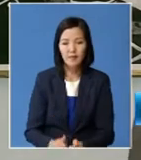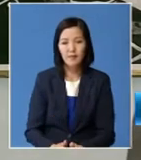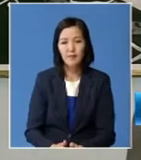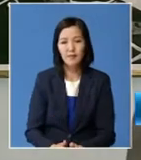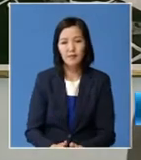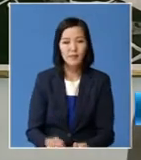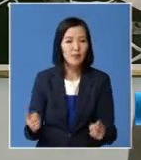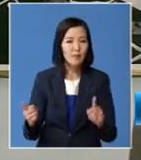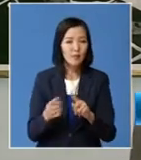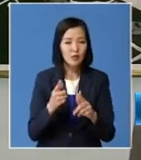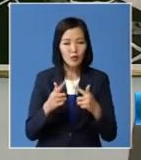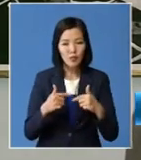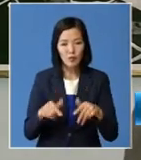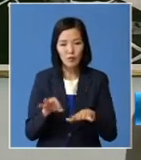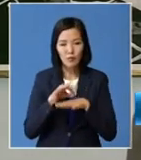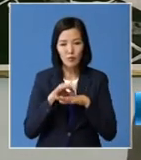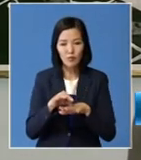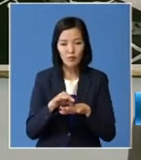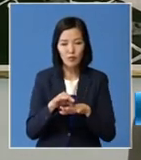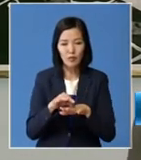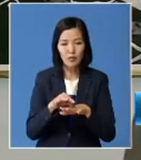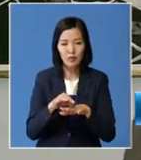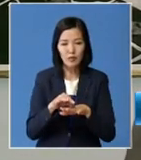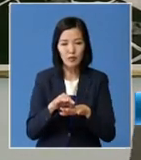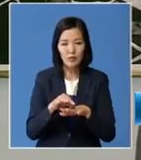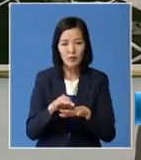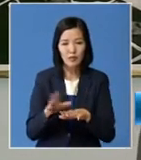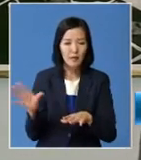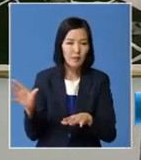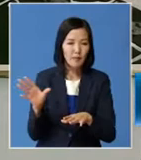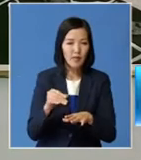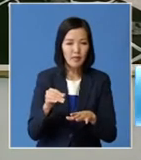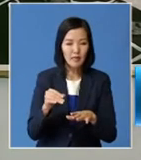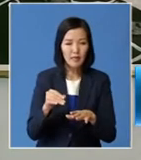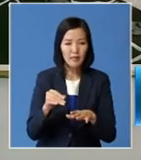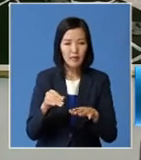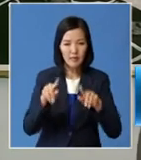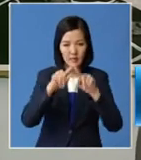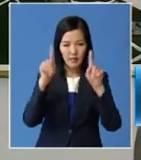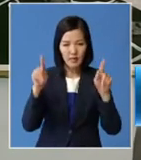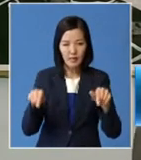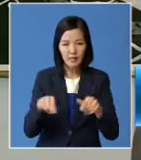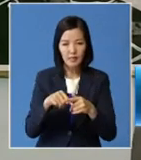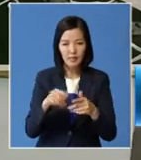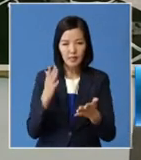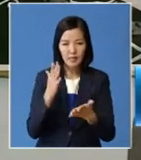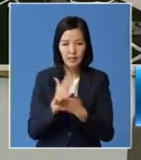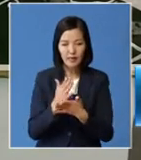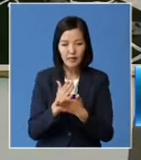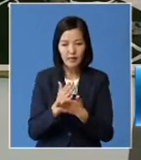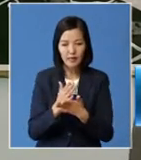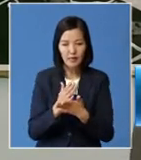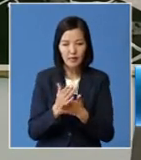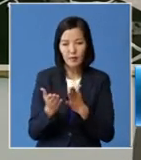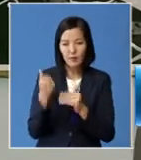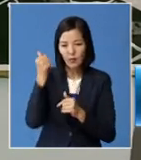Тұңғыш рет өткізіліп отырғандықтан бұл жерде соншалықты көп жұмыстар қойылмаса да негізгілері шығарылып отыр. Өйткені өткен